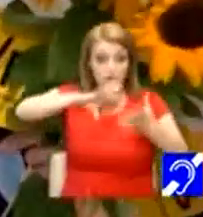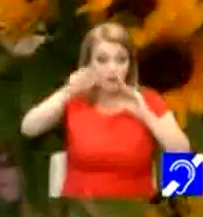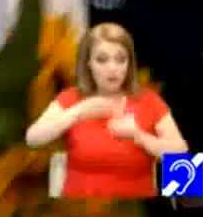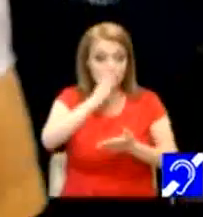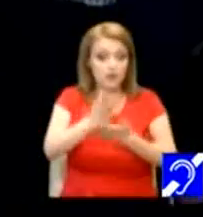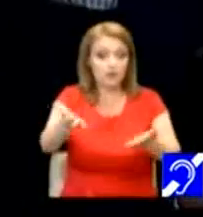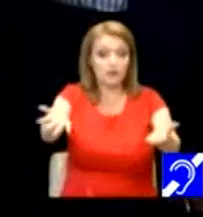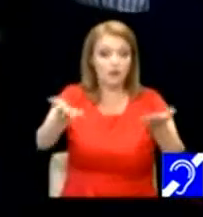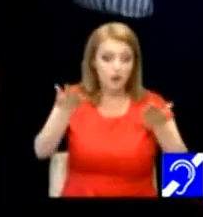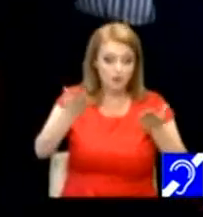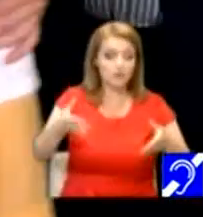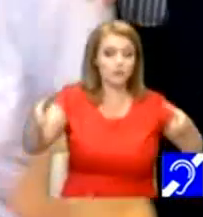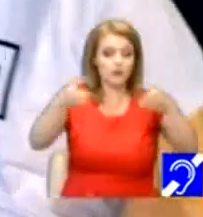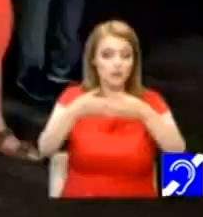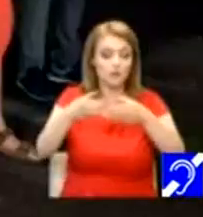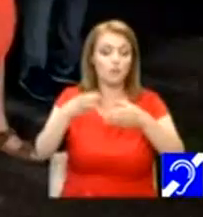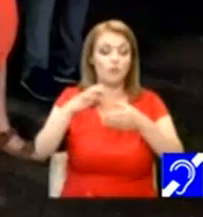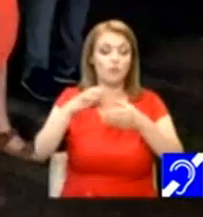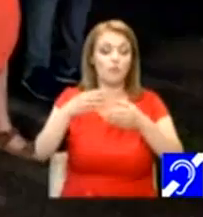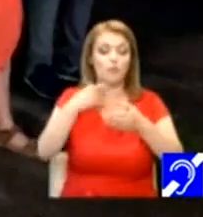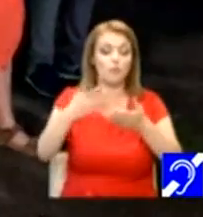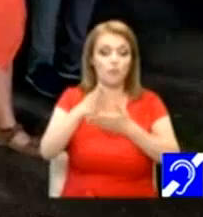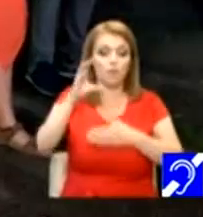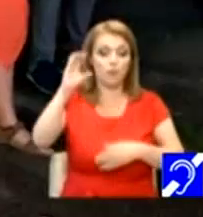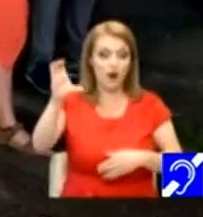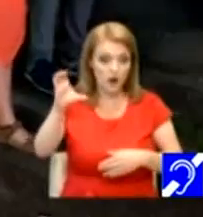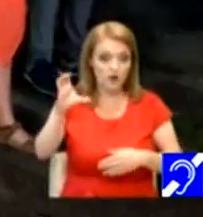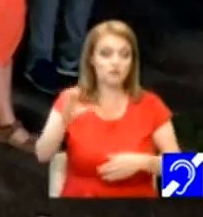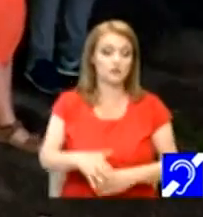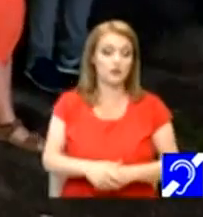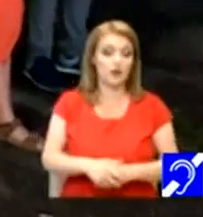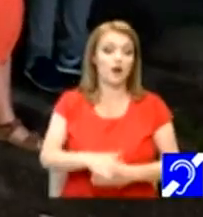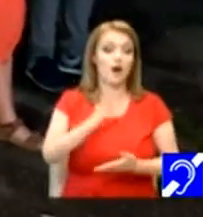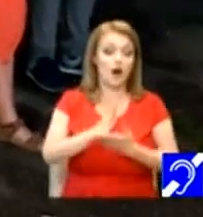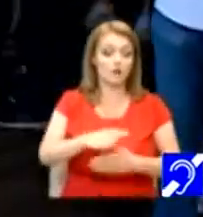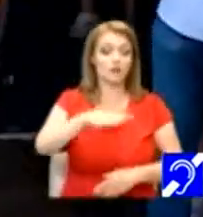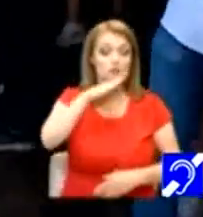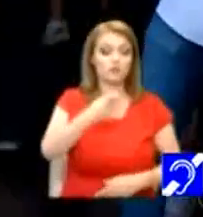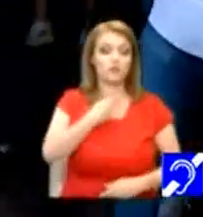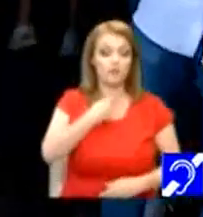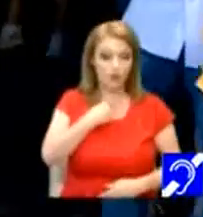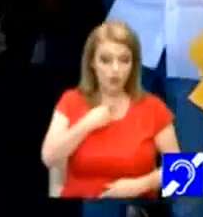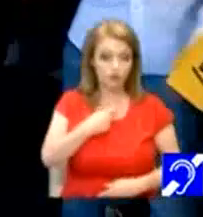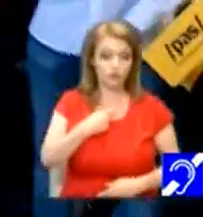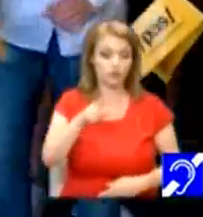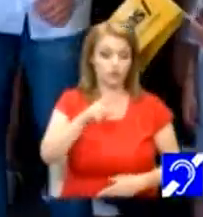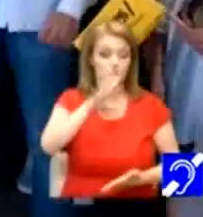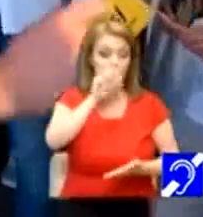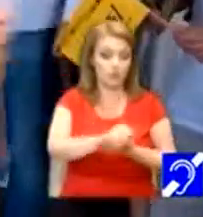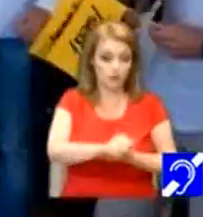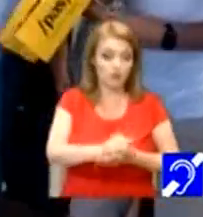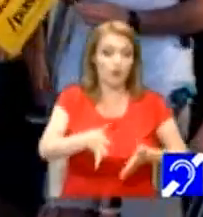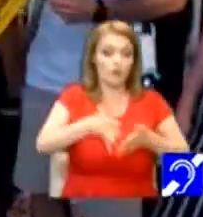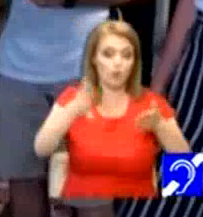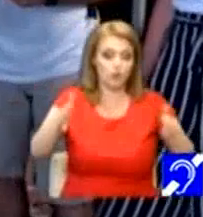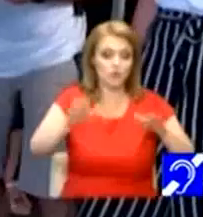că PAS obține suficiente voturi pentru a avea o majoritate parlamentară, a început adevărata veselie. Toți au cântat și au dansat